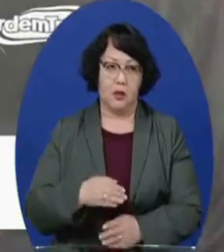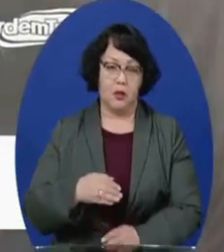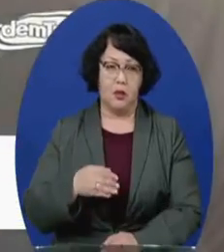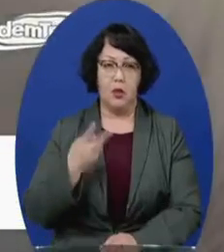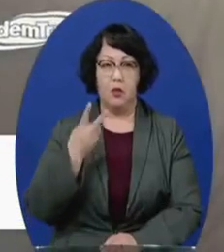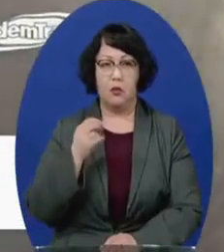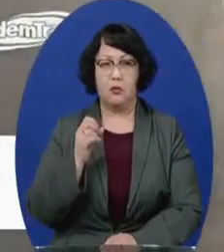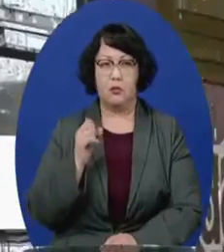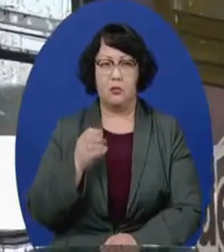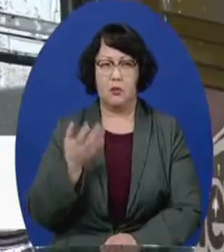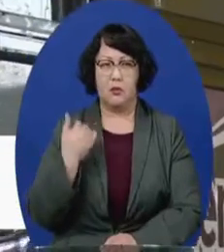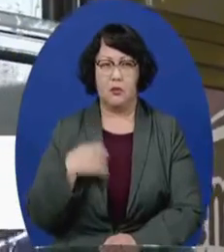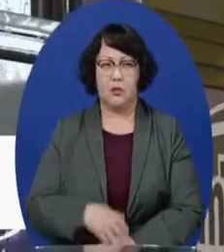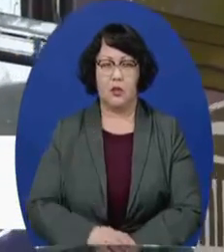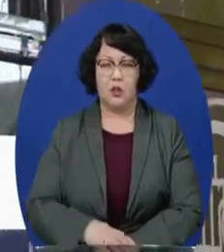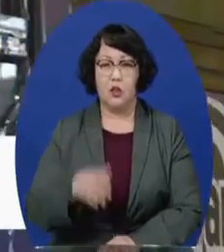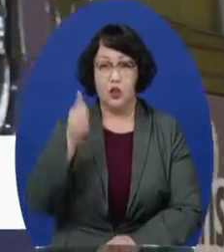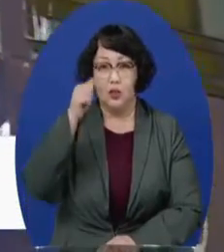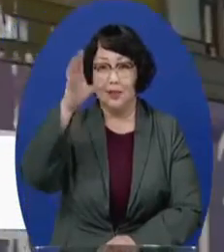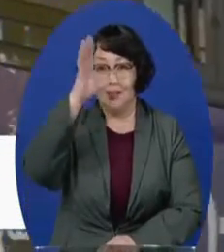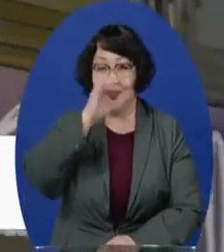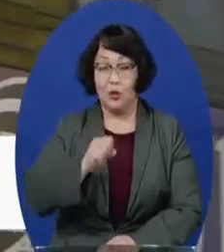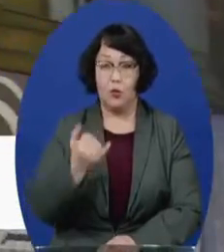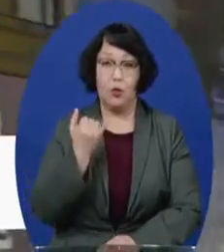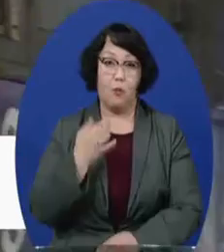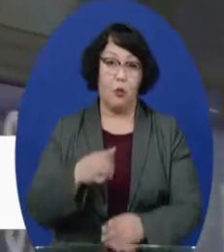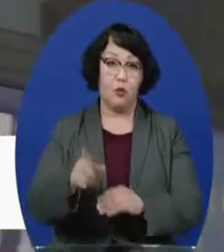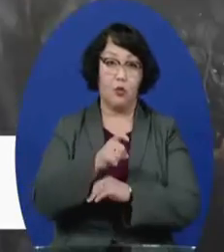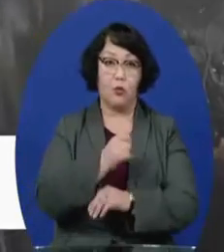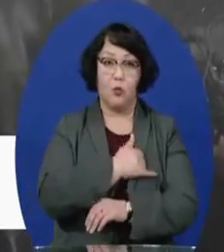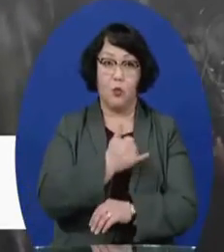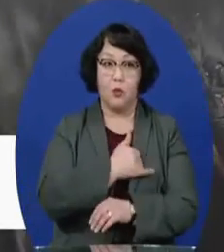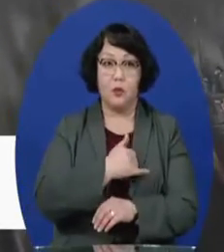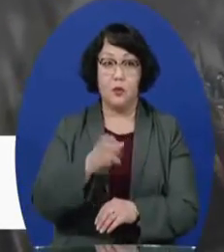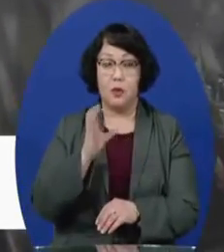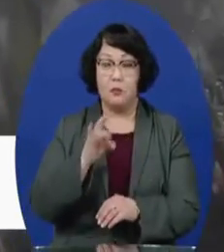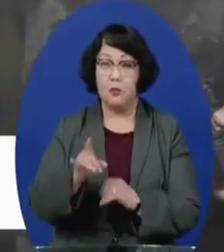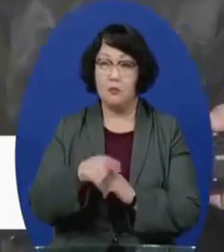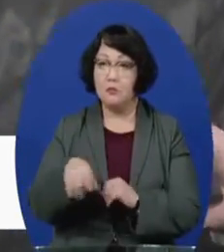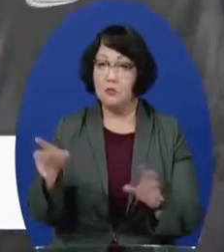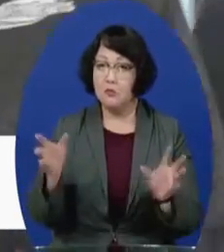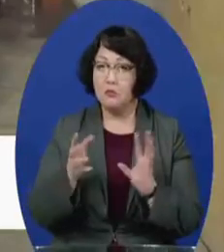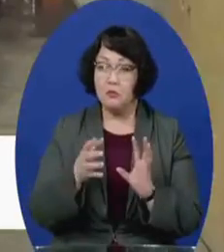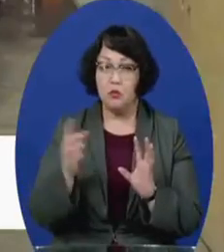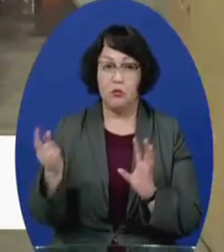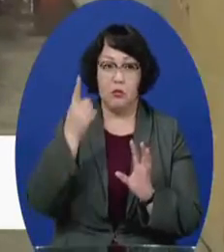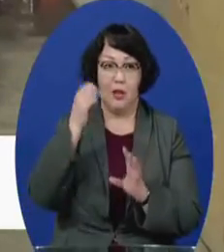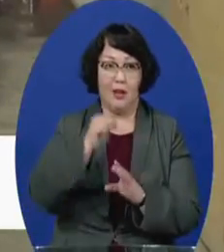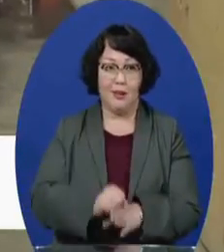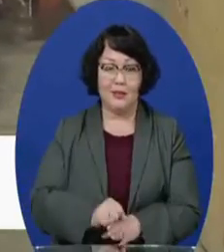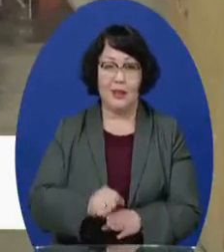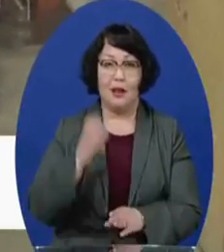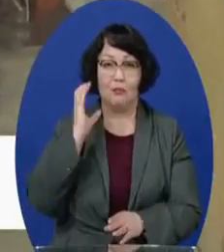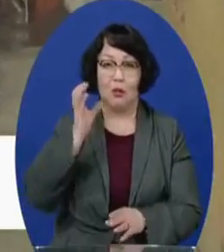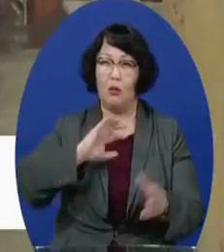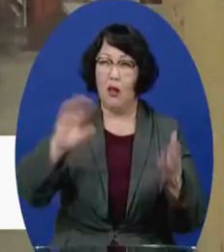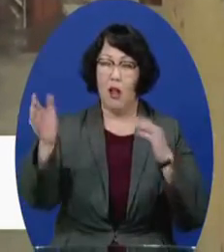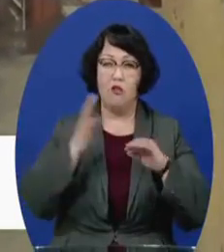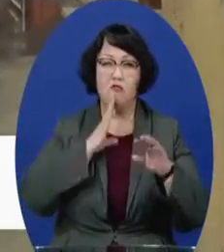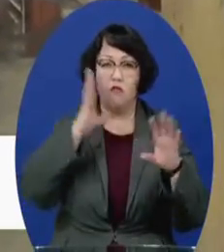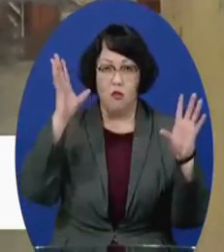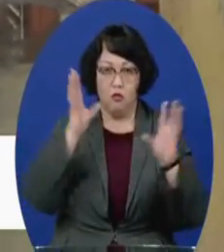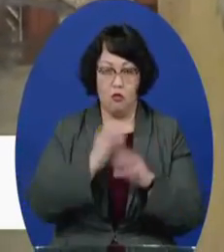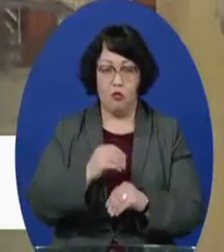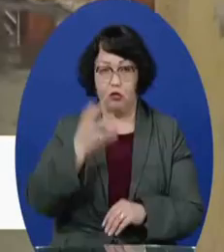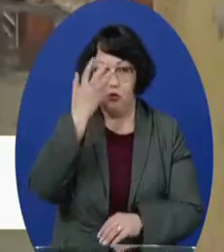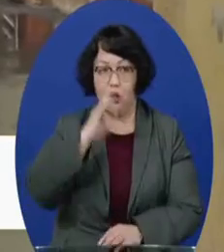Тэрнээс 20 сая мэддэг байсан. Ерөнхий сайд нийслэлийн үдрлгүүд болон салбарынхан тавалцах үеэр өндөр ачаалтай чиглэлүүд өглөө оройн цагт төрийн